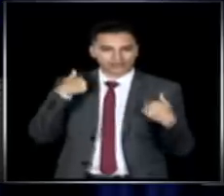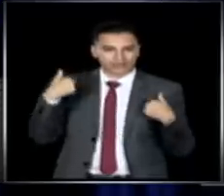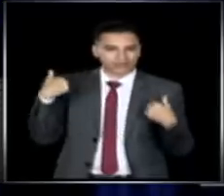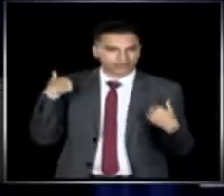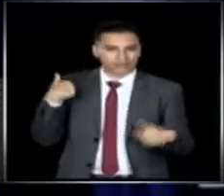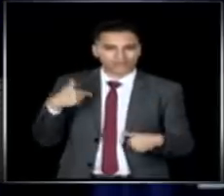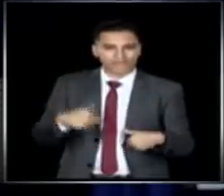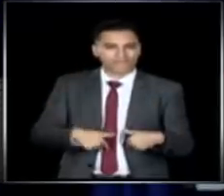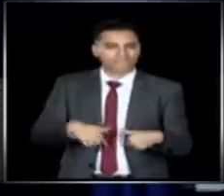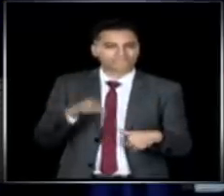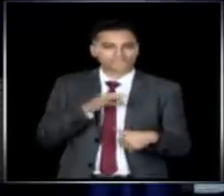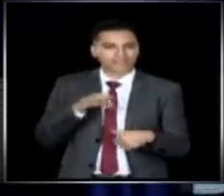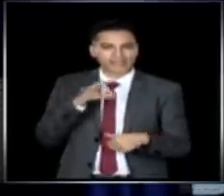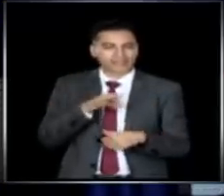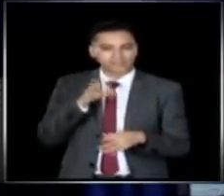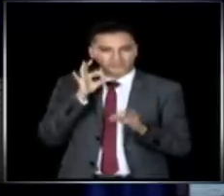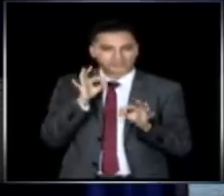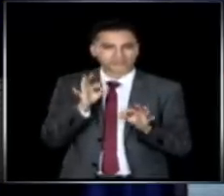PVD.